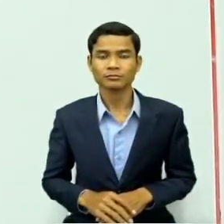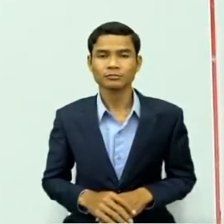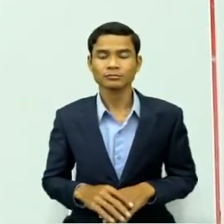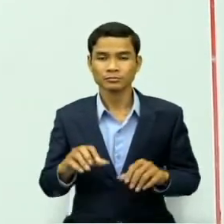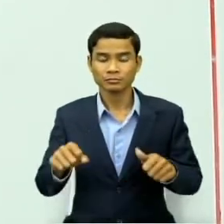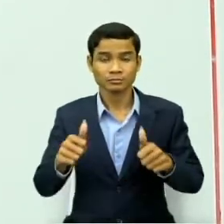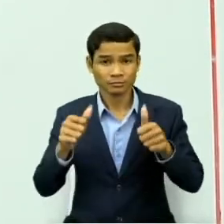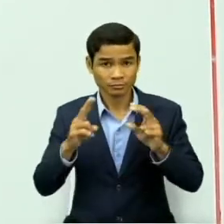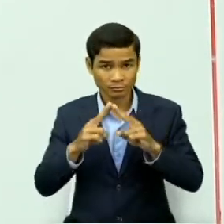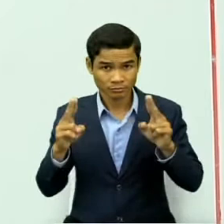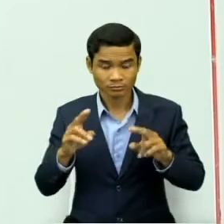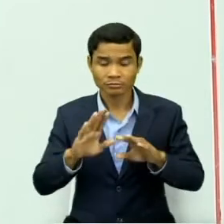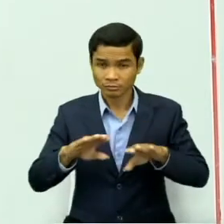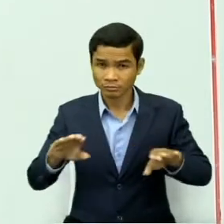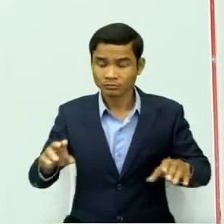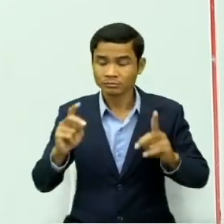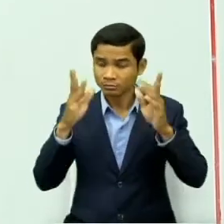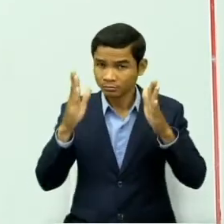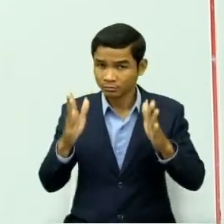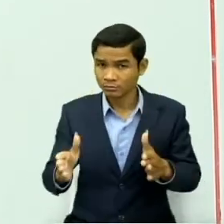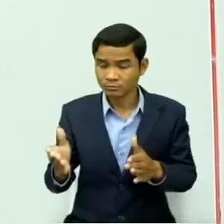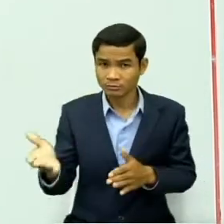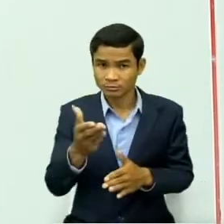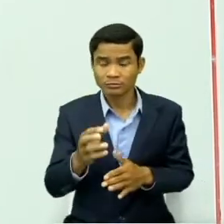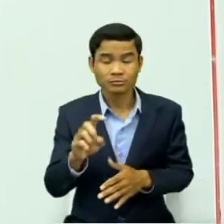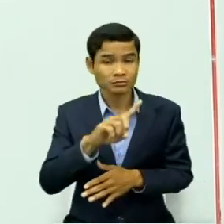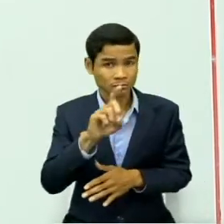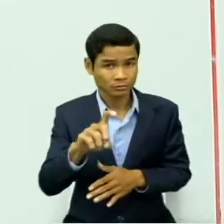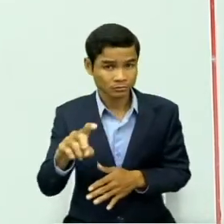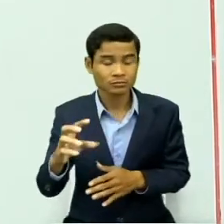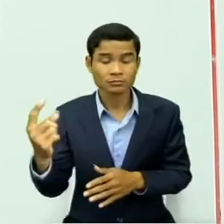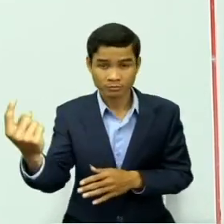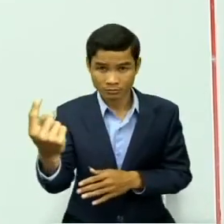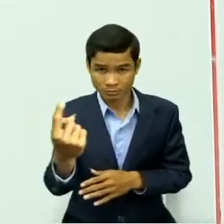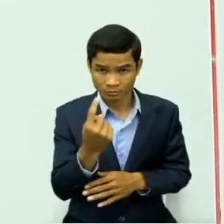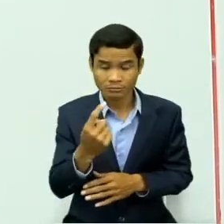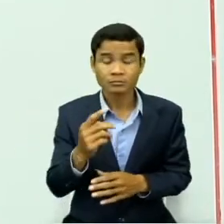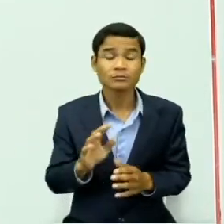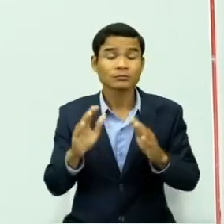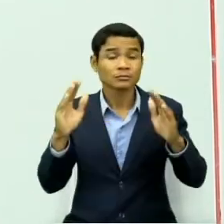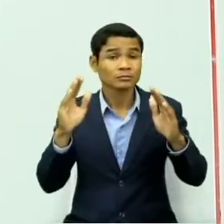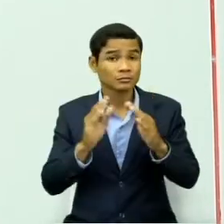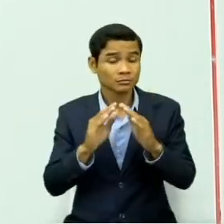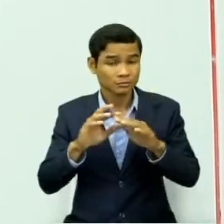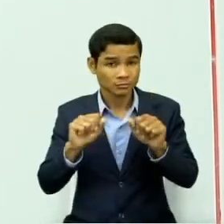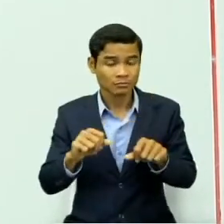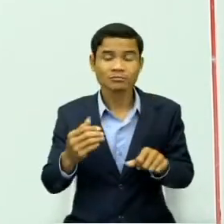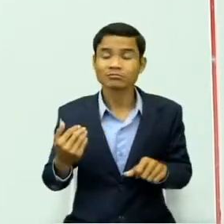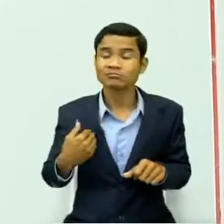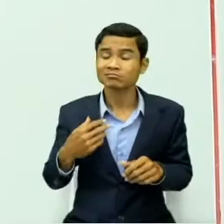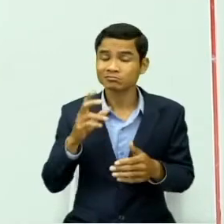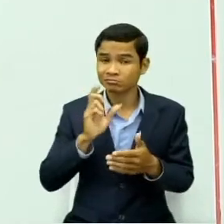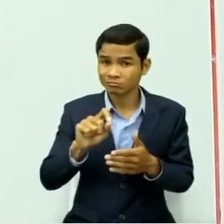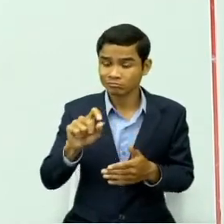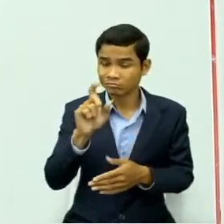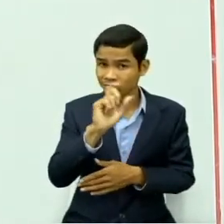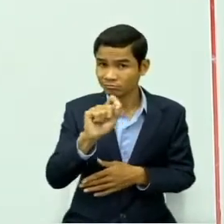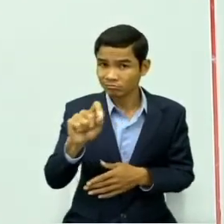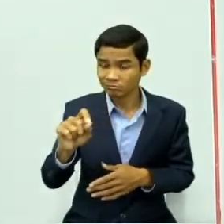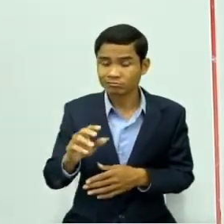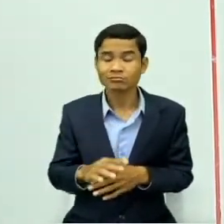Chà là ổn ạc con, mấy nhạc rú. Bạn xua con bị phí nhớ mà lên tè. Con chà mơ rục riêng này ca sơ xế xô phí nhớ